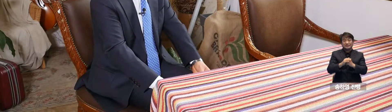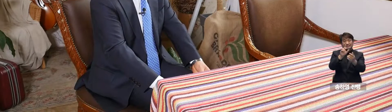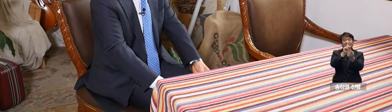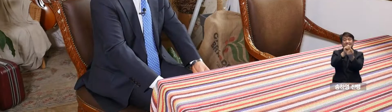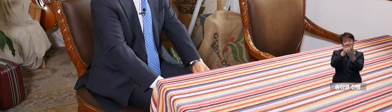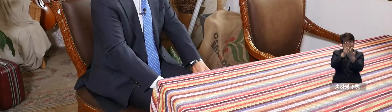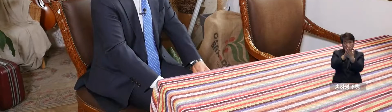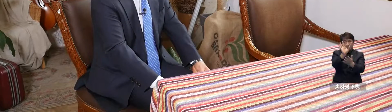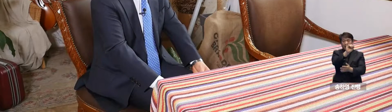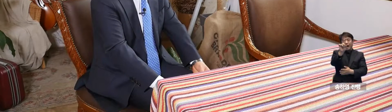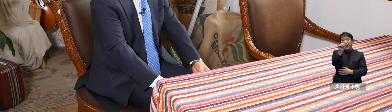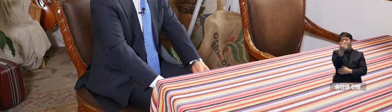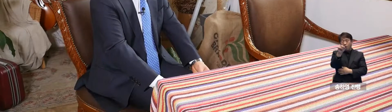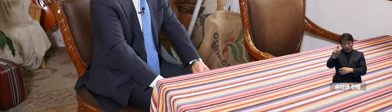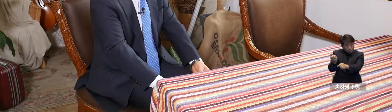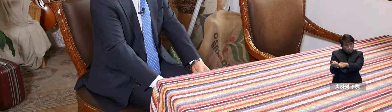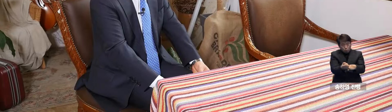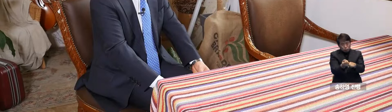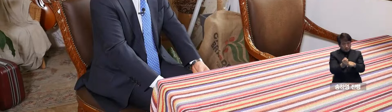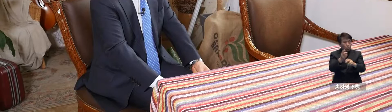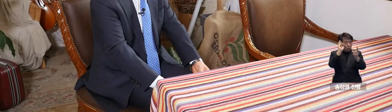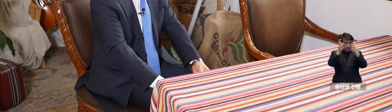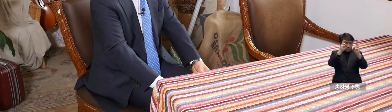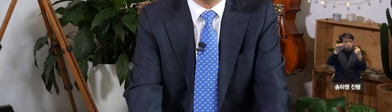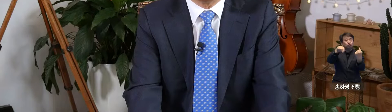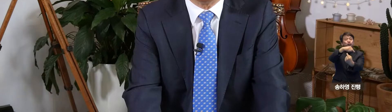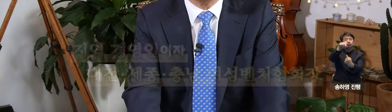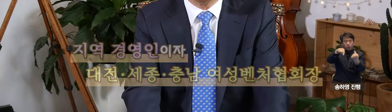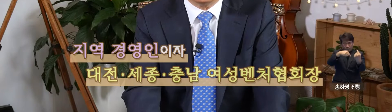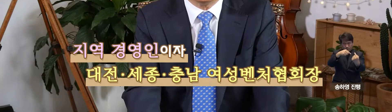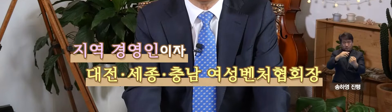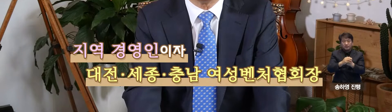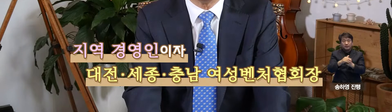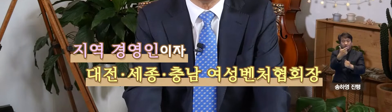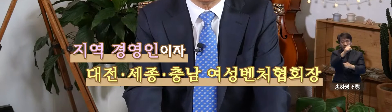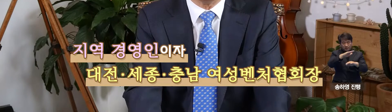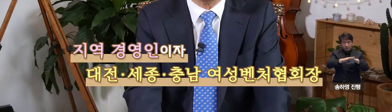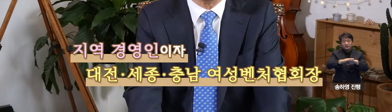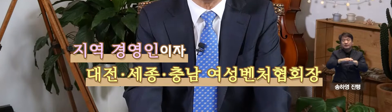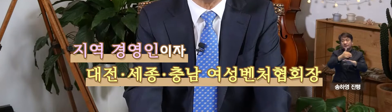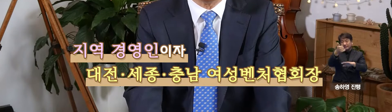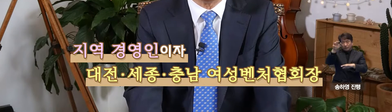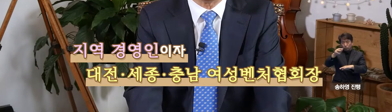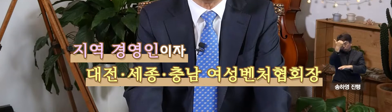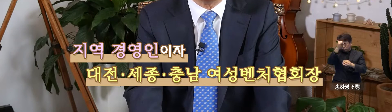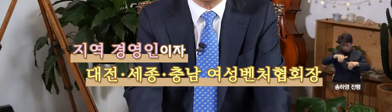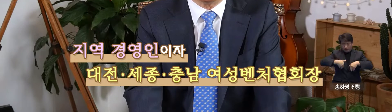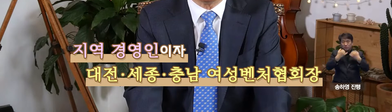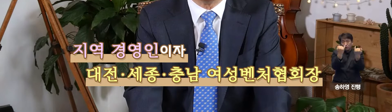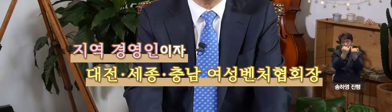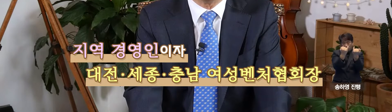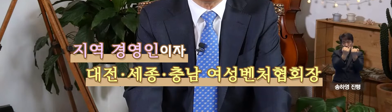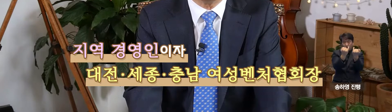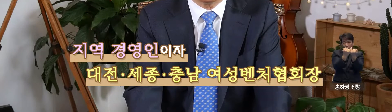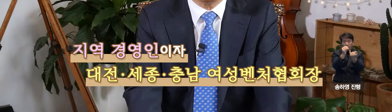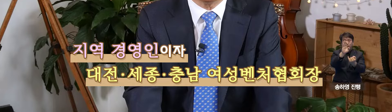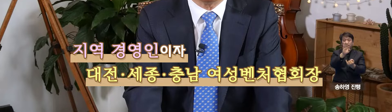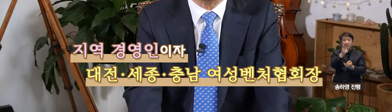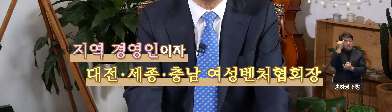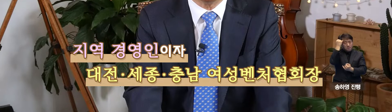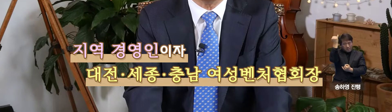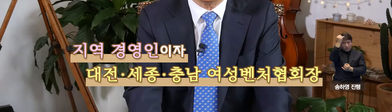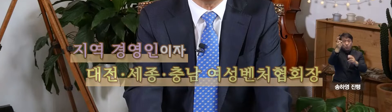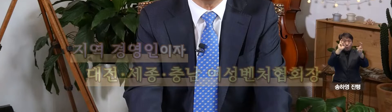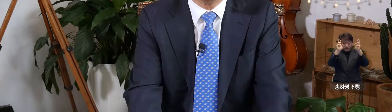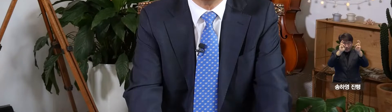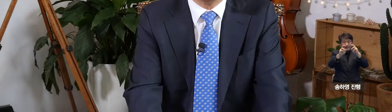직접 아와골프라는 기업을 경영하면서 대전 세종 충남 여성벤처협회의 3대